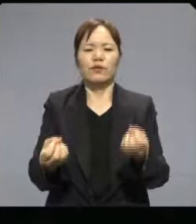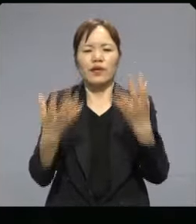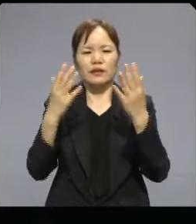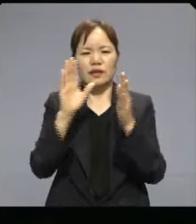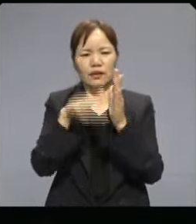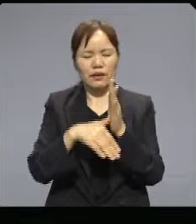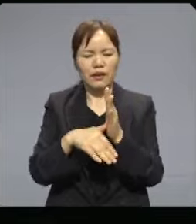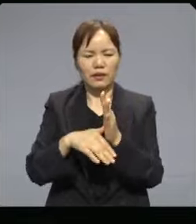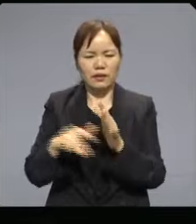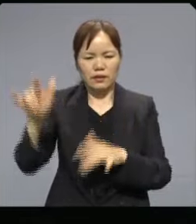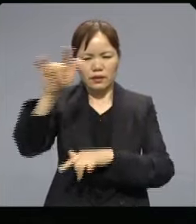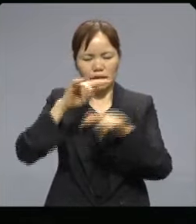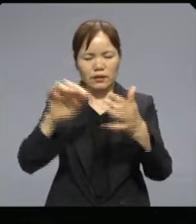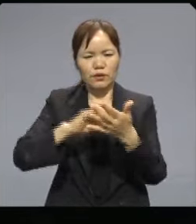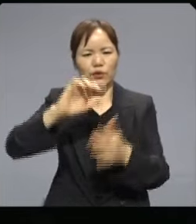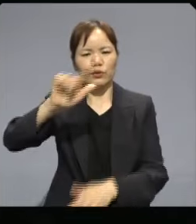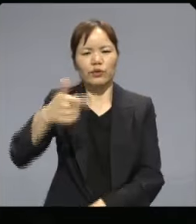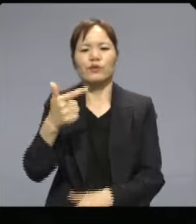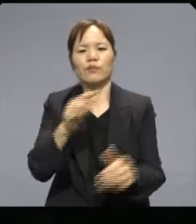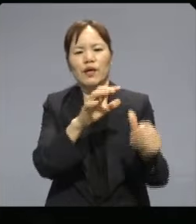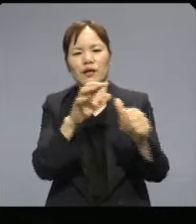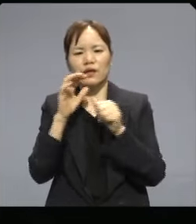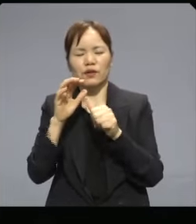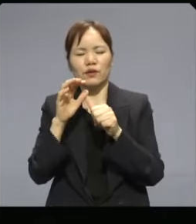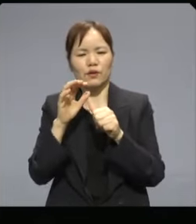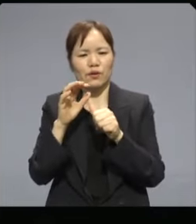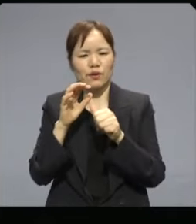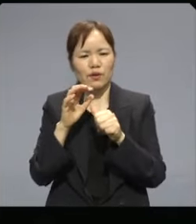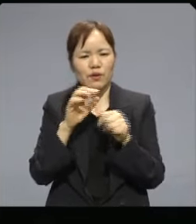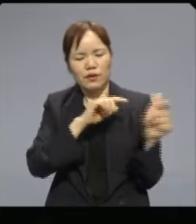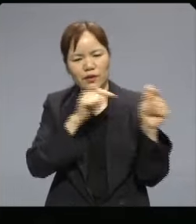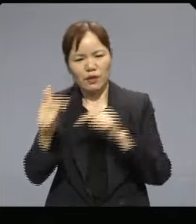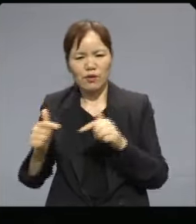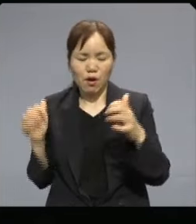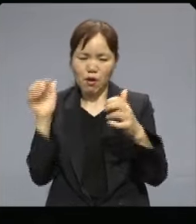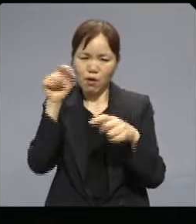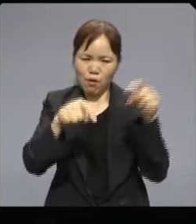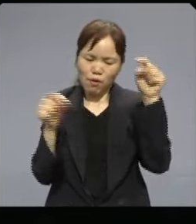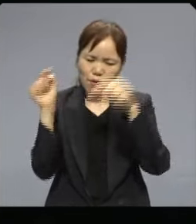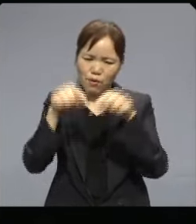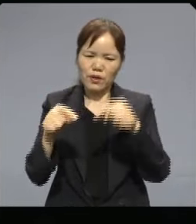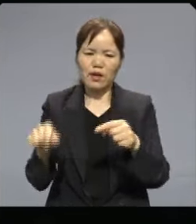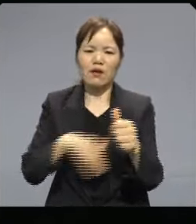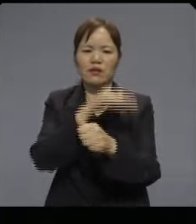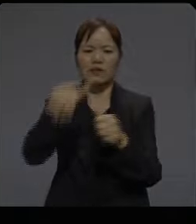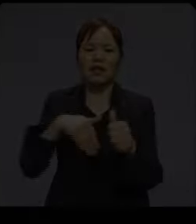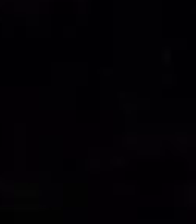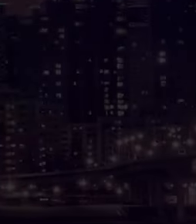600여 대가 동원돼 신기전과 비격진 철로의 공격 상황을 재현합니다.